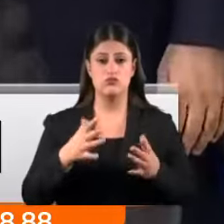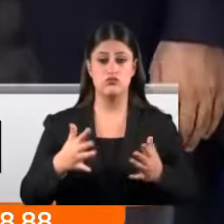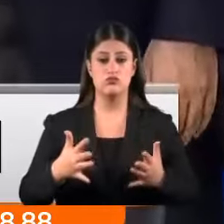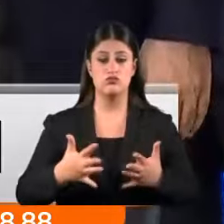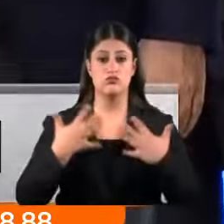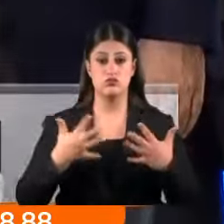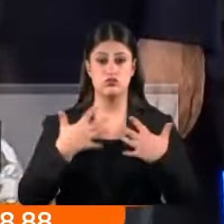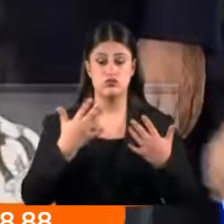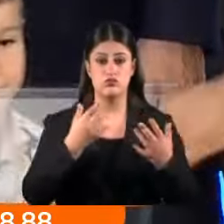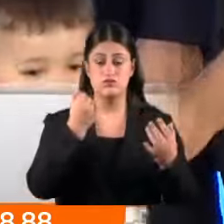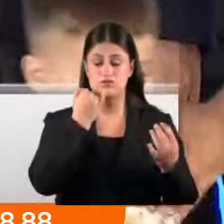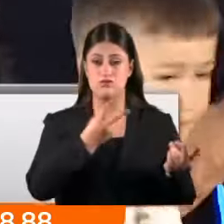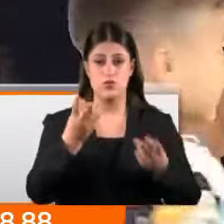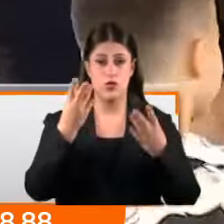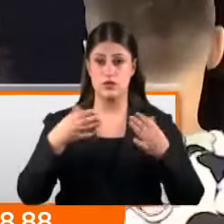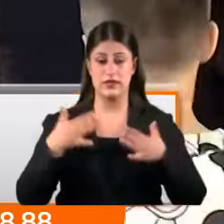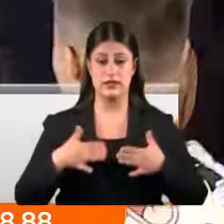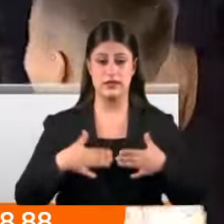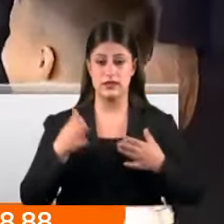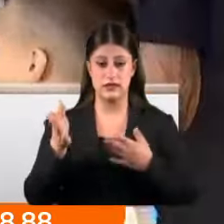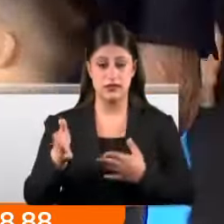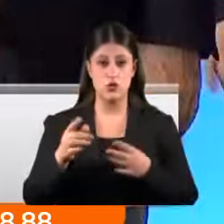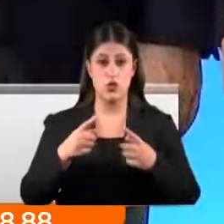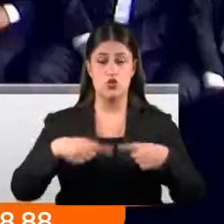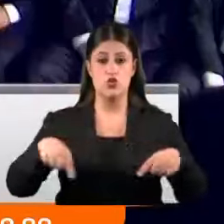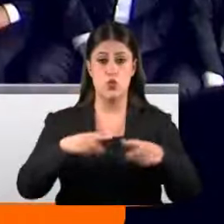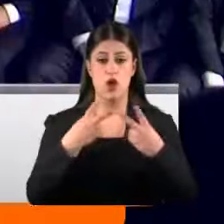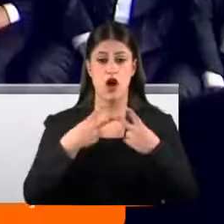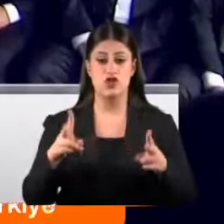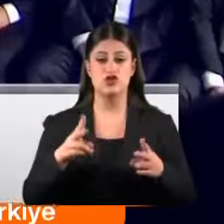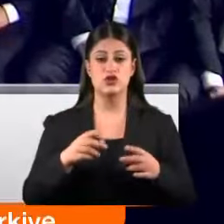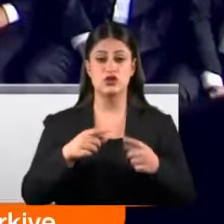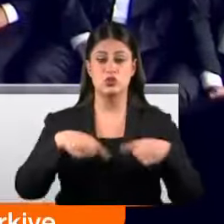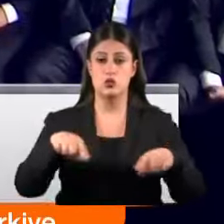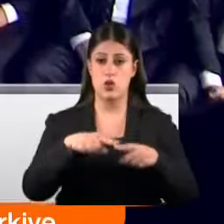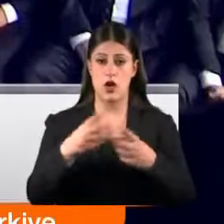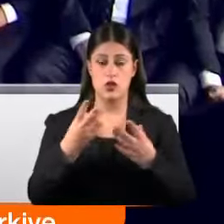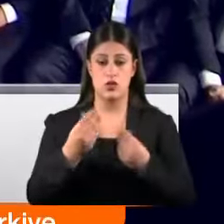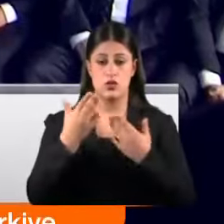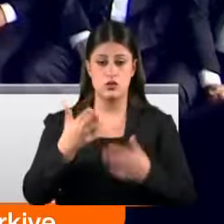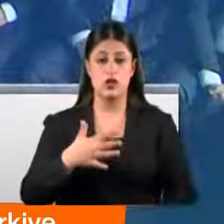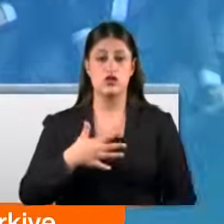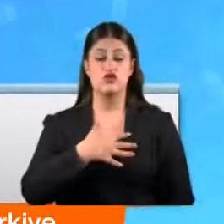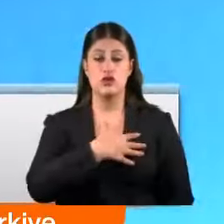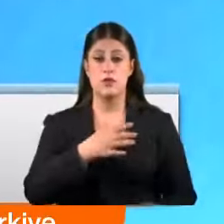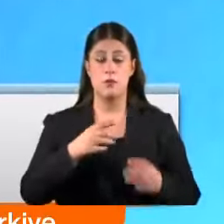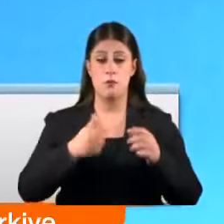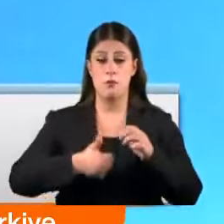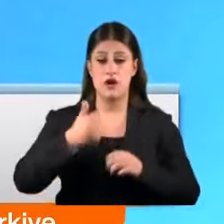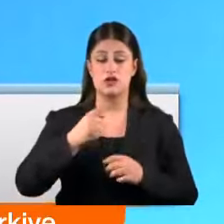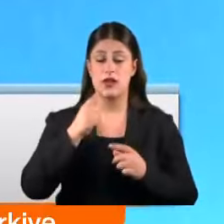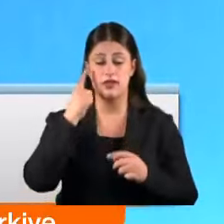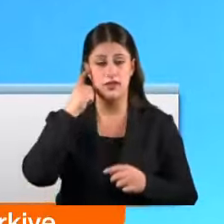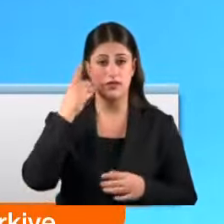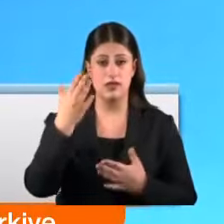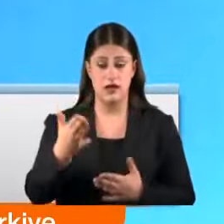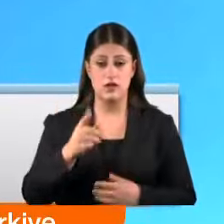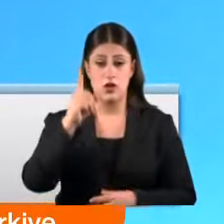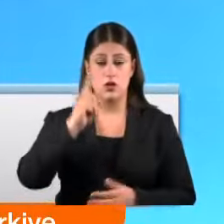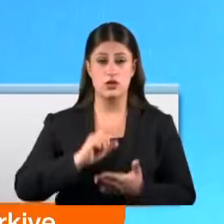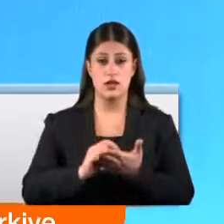karşılandığı Baba Ocağı Rize'de toplu açılış töreninde konuştu. Sayın CHP Genel Başkanı'na tavsiyem, öncelikle dersine